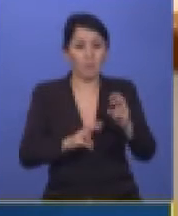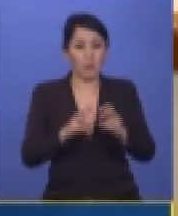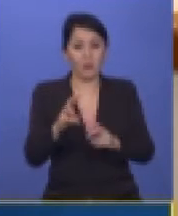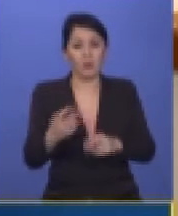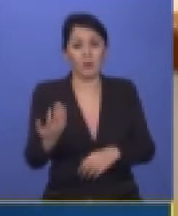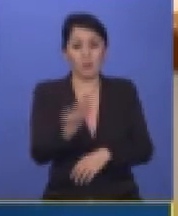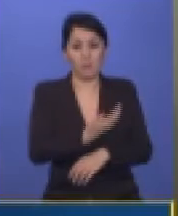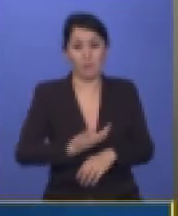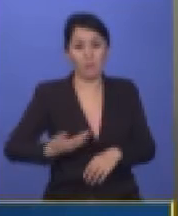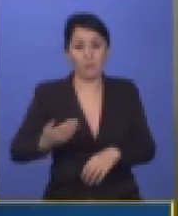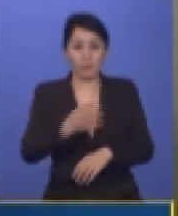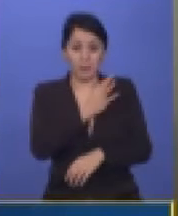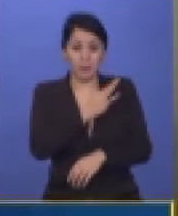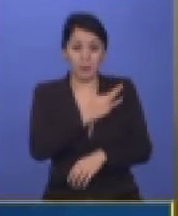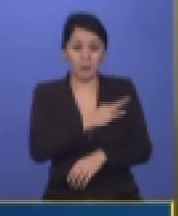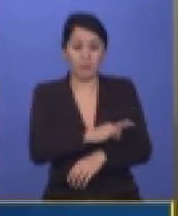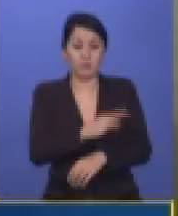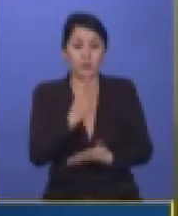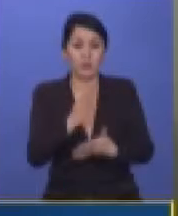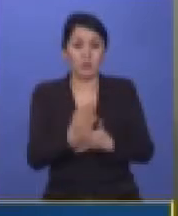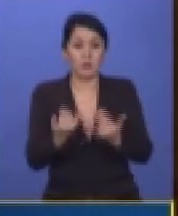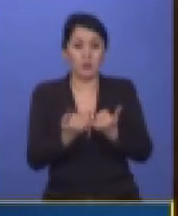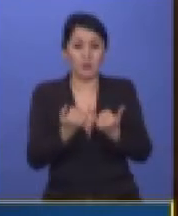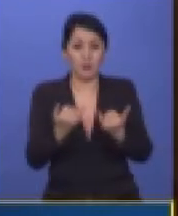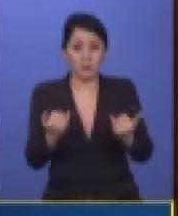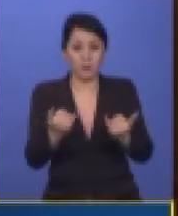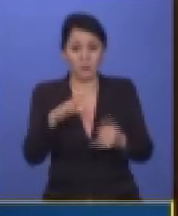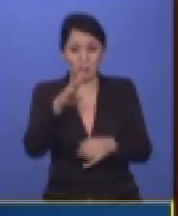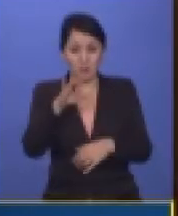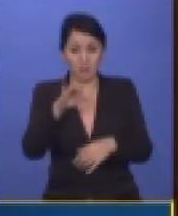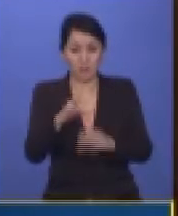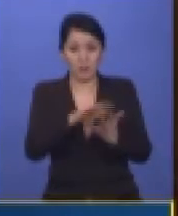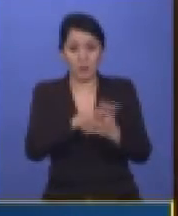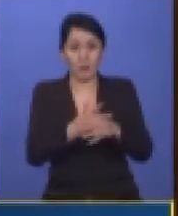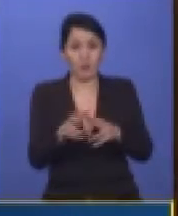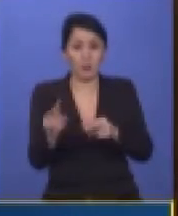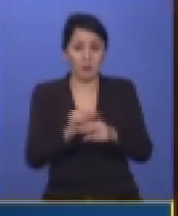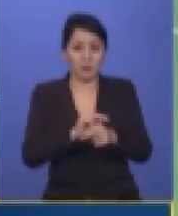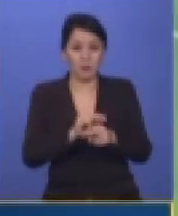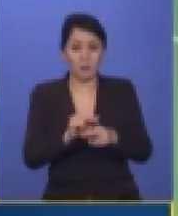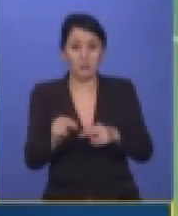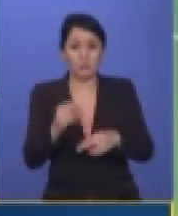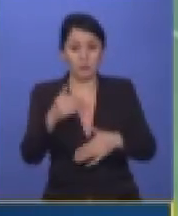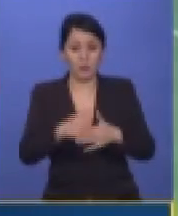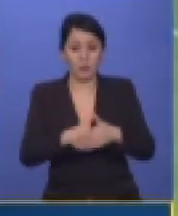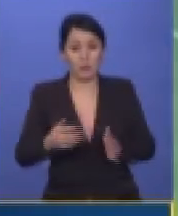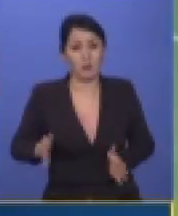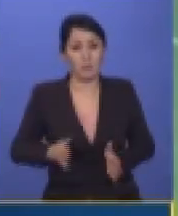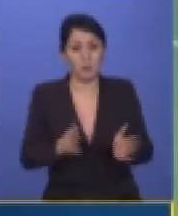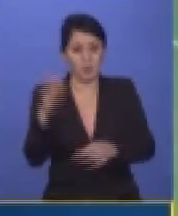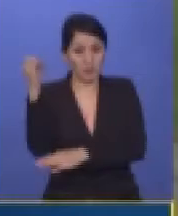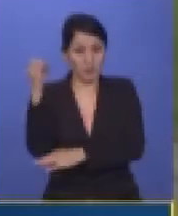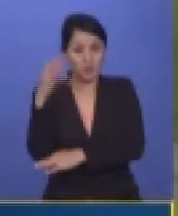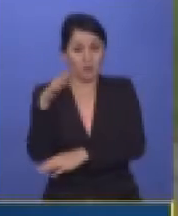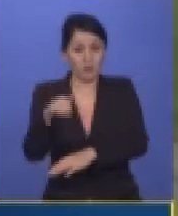нашим потребителям. Товарищество создает условия для жителей села Новоникольска. Отремонтированы внутрипоселковые дороги, освещены